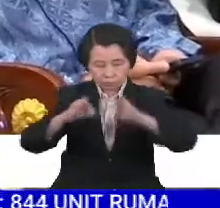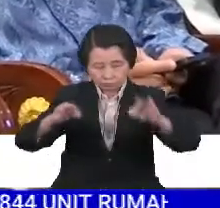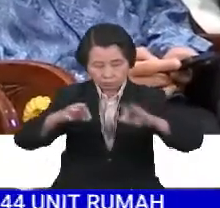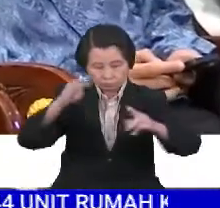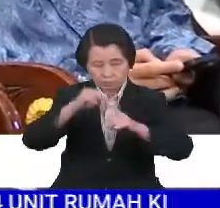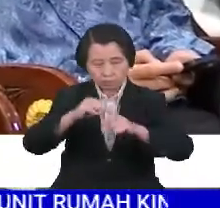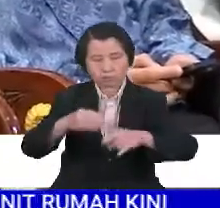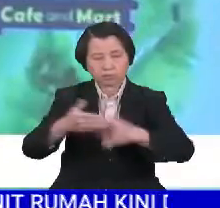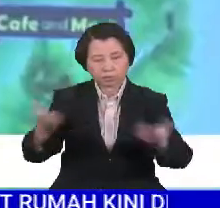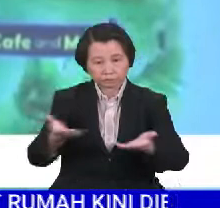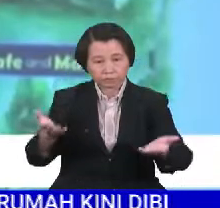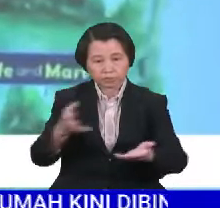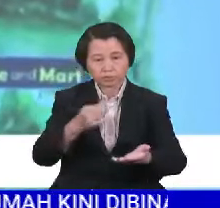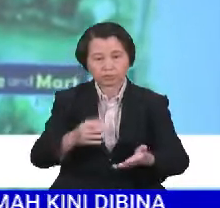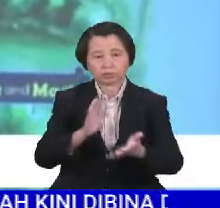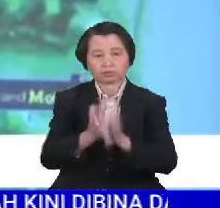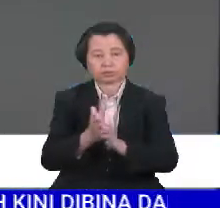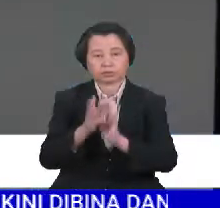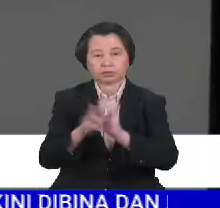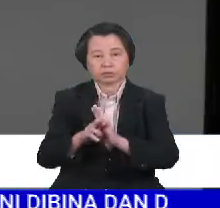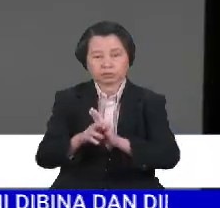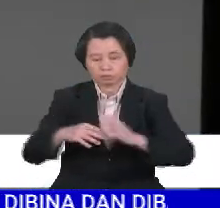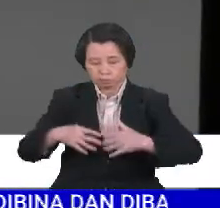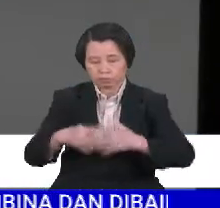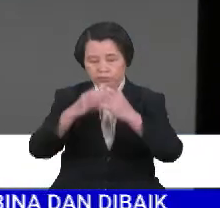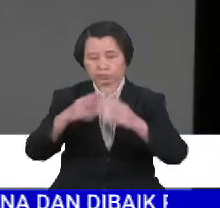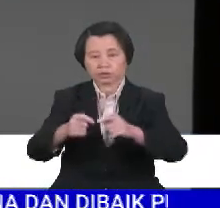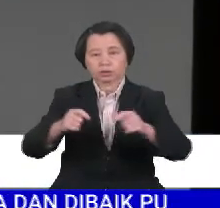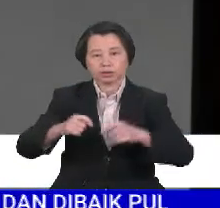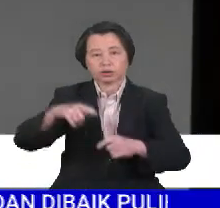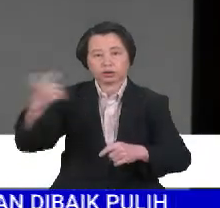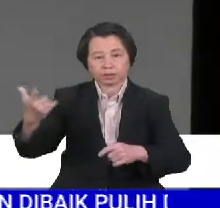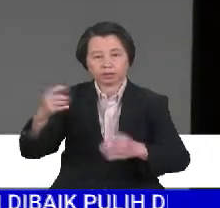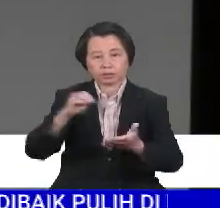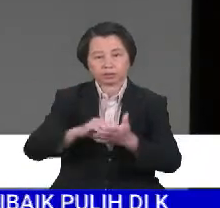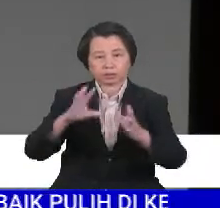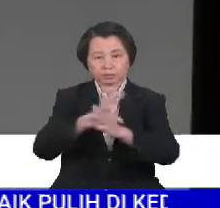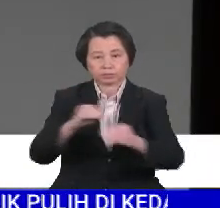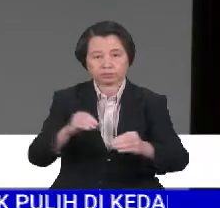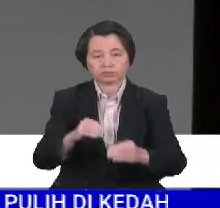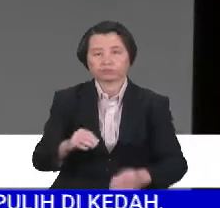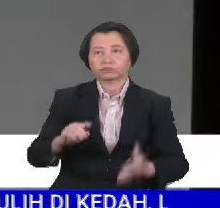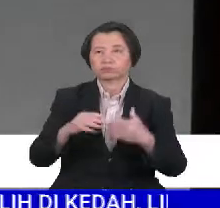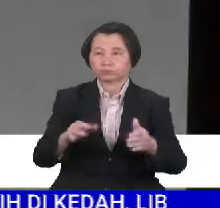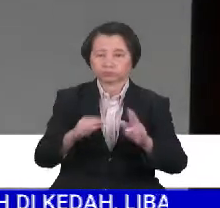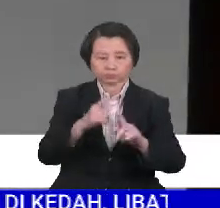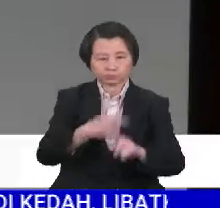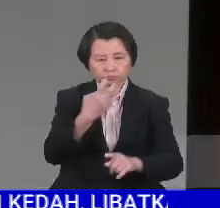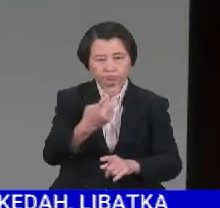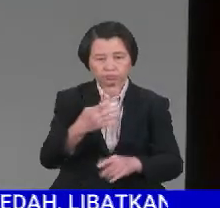motif sini tempat dan sekaligus menjadi model untuk dibangunkan nanti tempat lain jenis Rawa bau operasi sejak Januari lalu